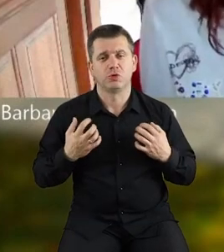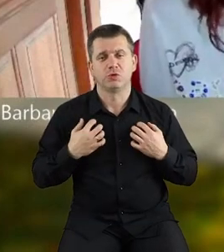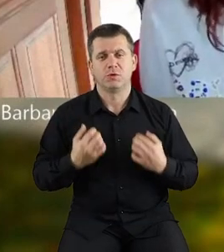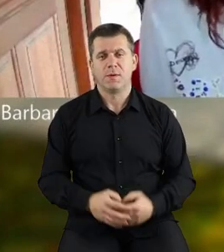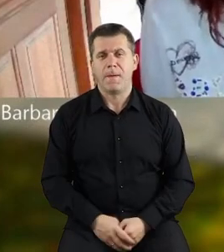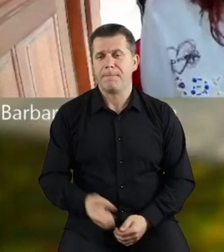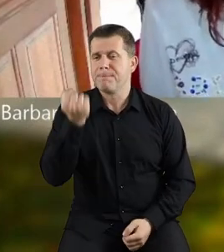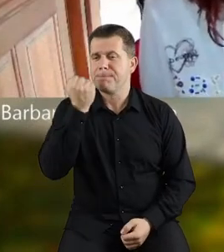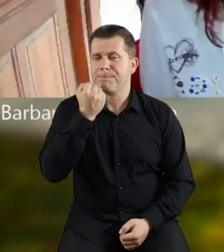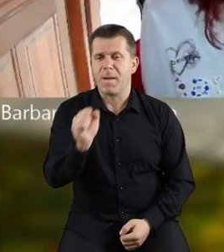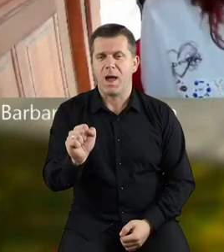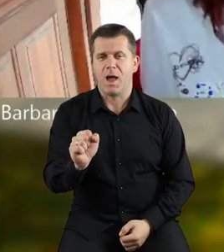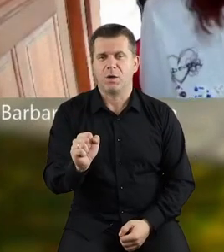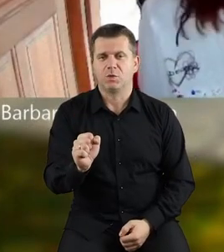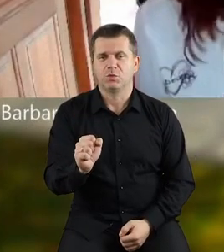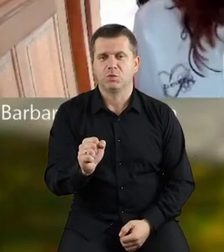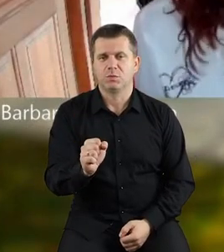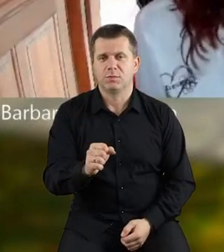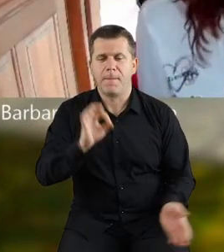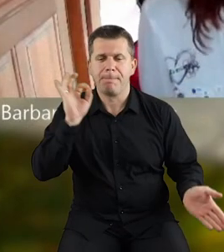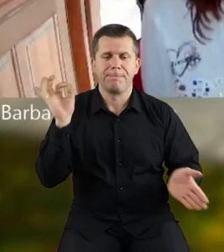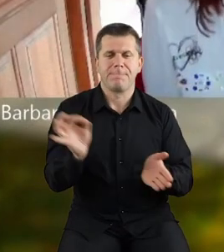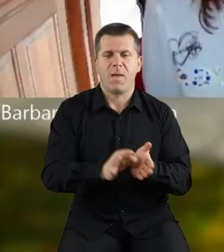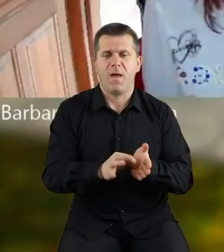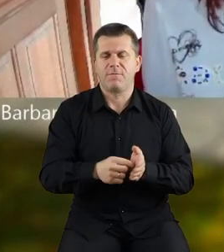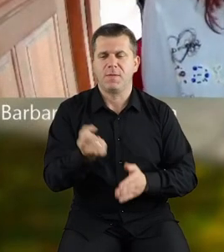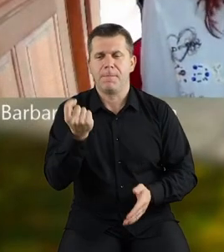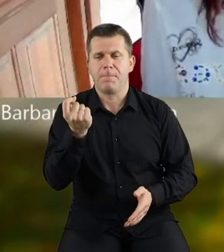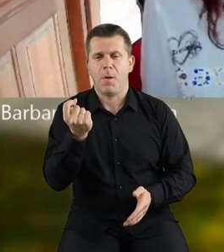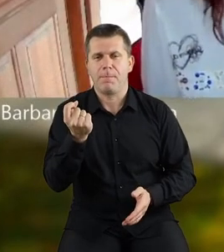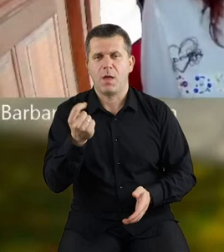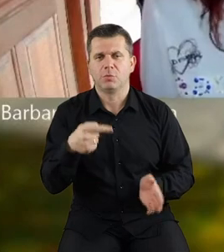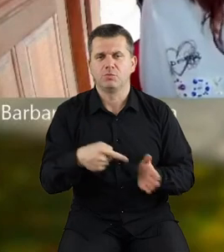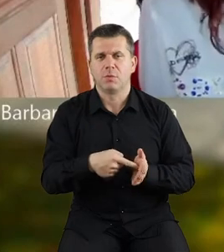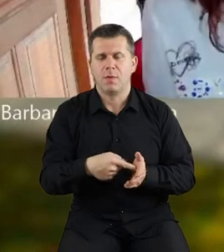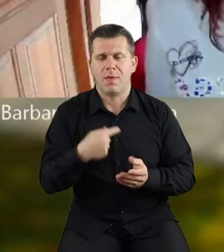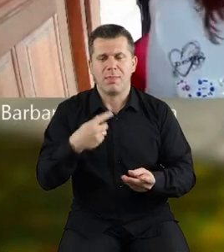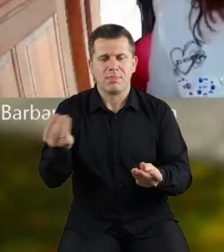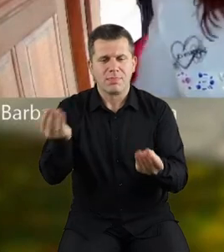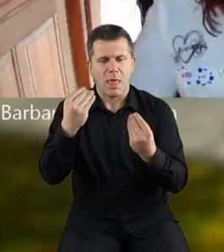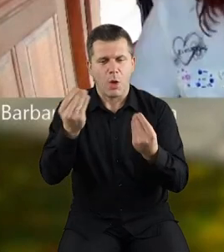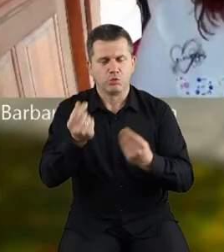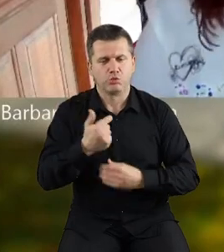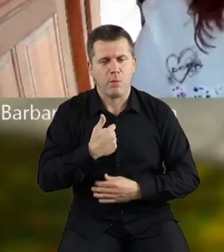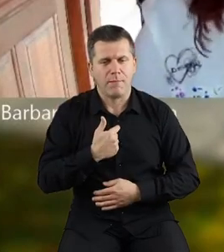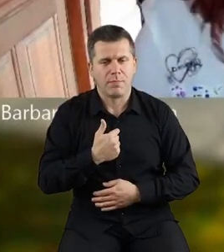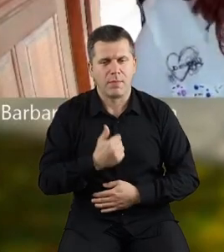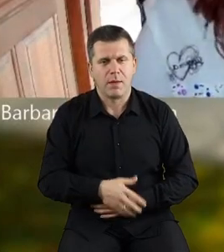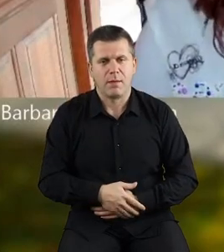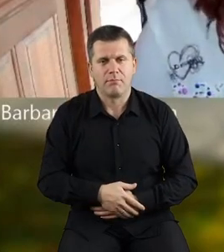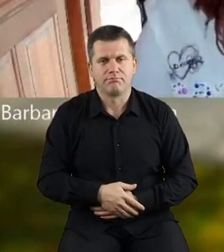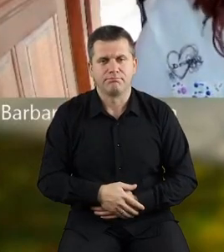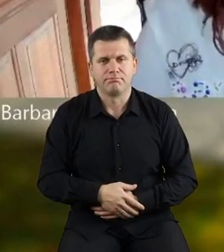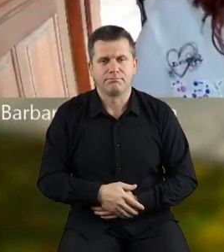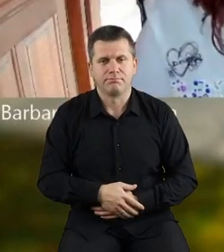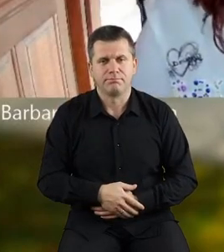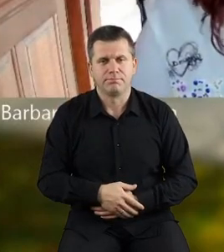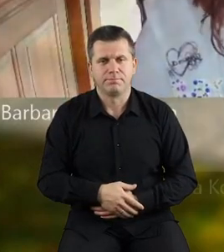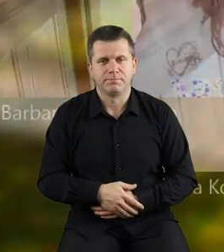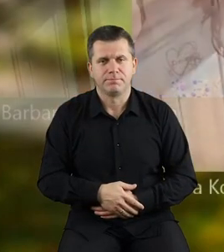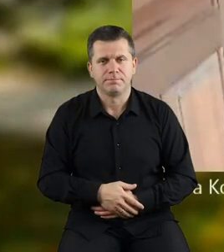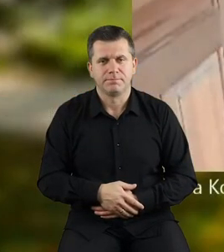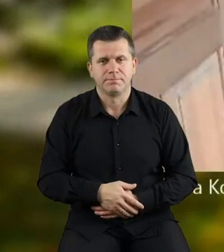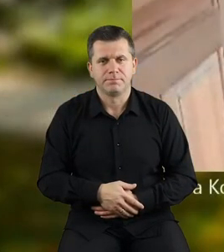życie bardzo w pewnym momencie nauczyło mnie